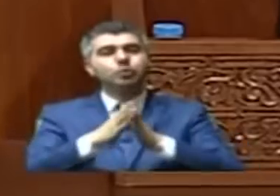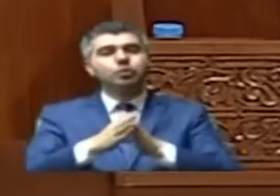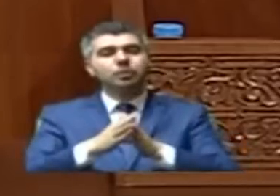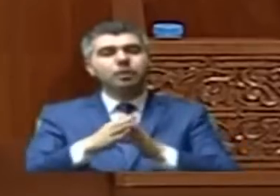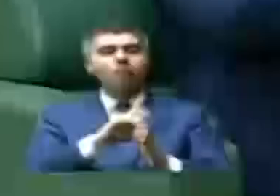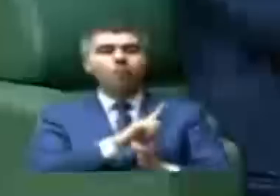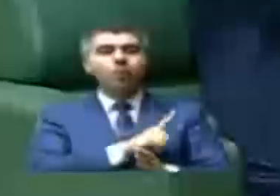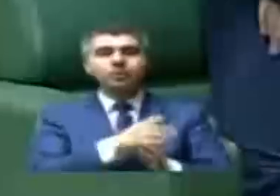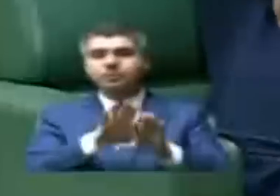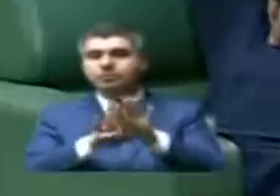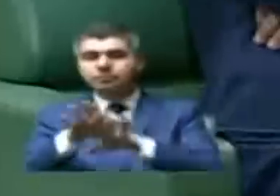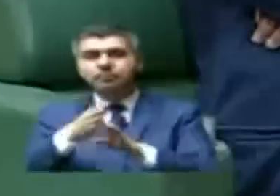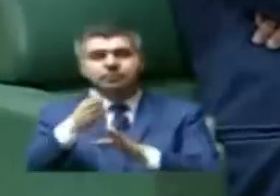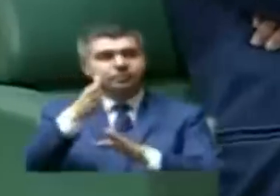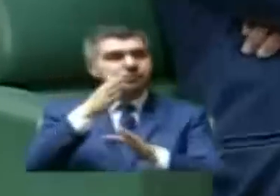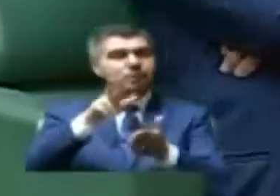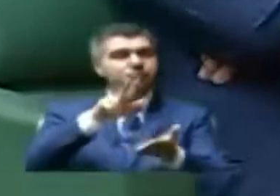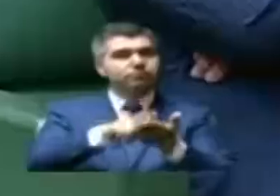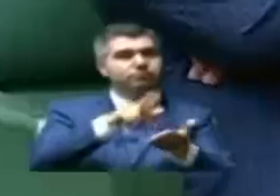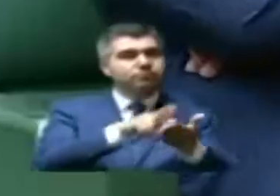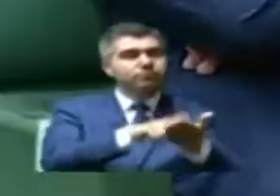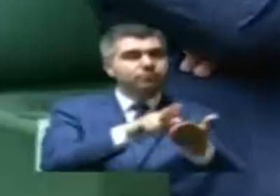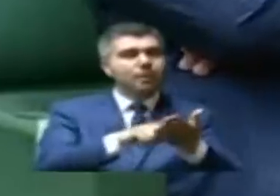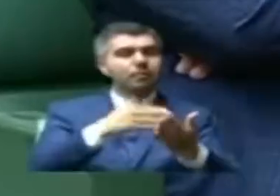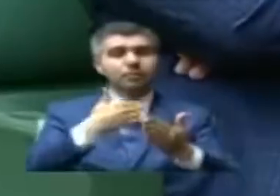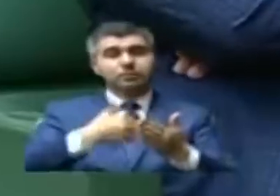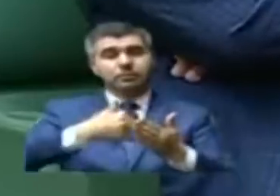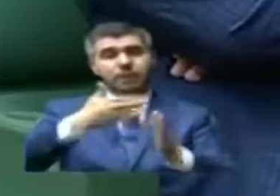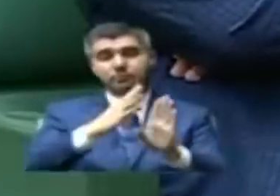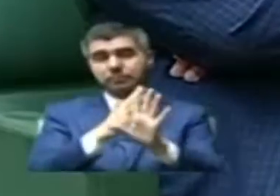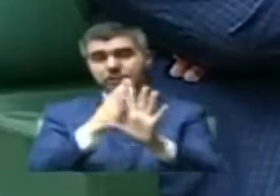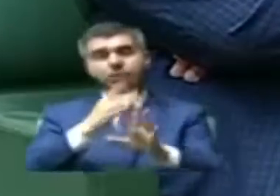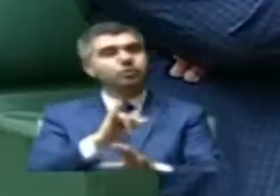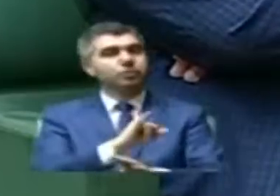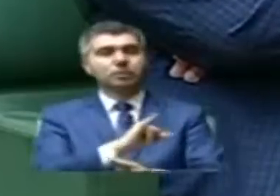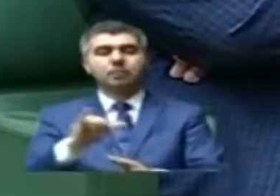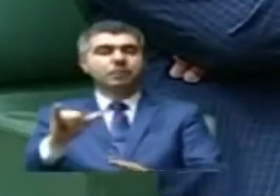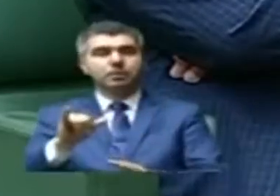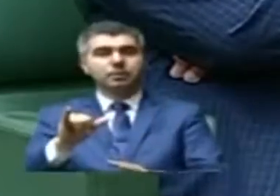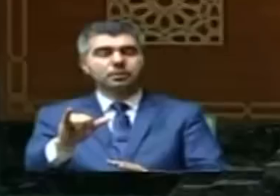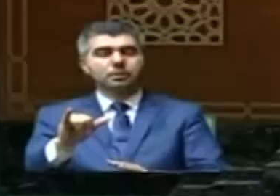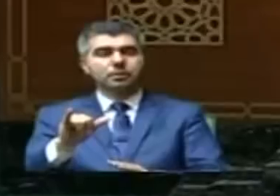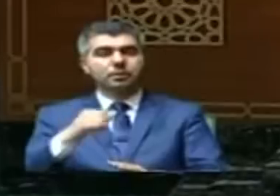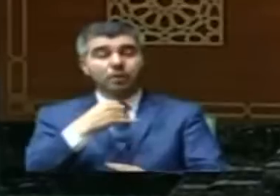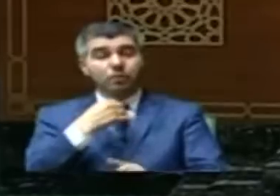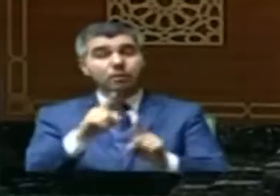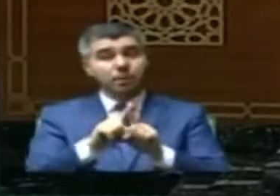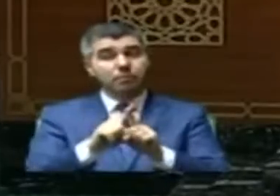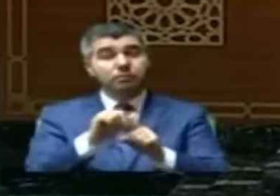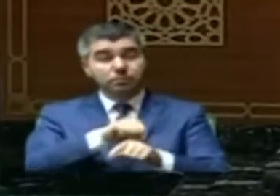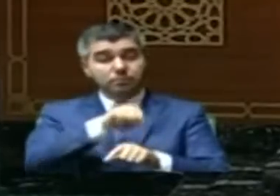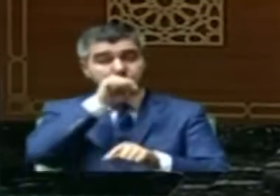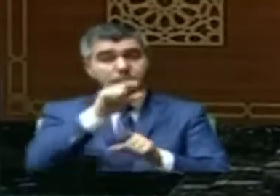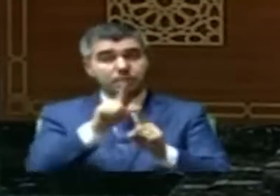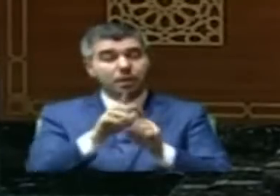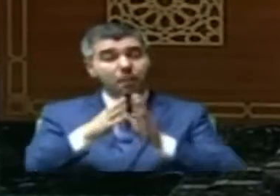مباشرة وما يحتاجوش نعود يقفوا في طوابير إلى آخره. وبالتالي فإلا بغيتوا زيارة استطلاعية